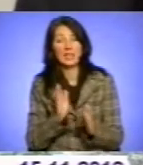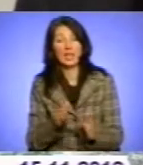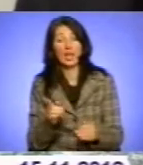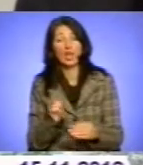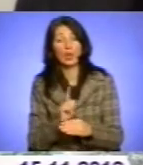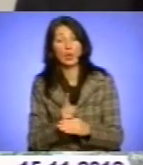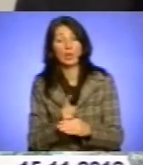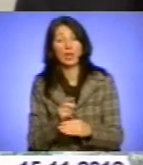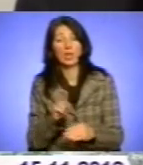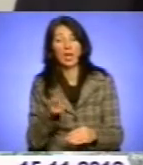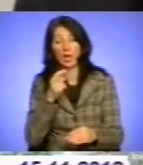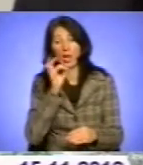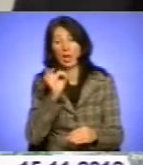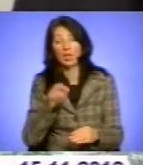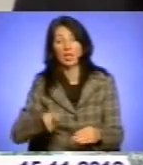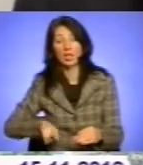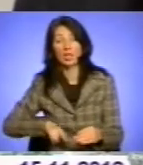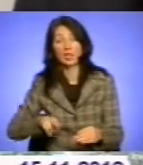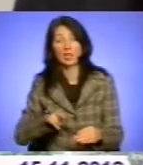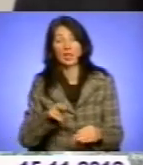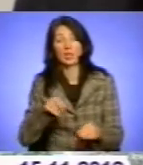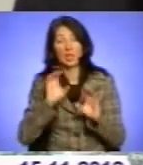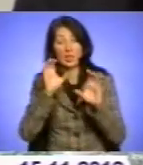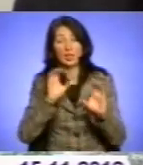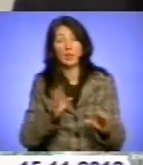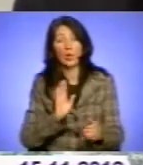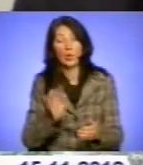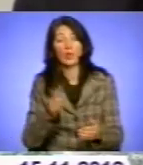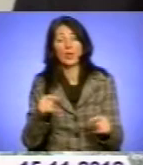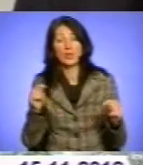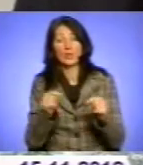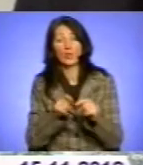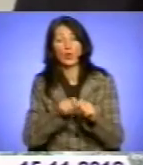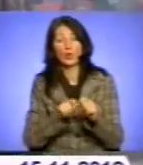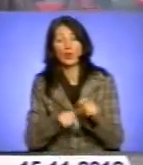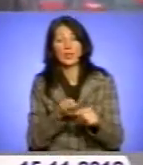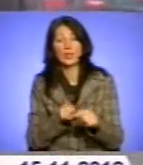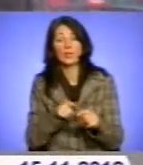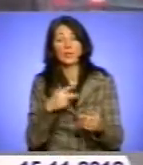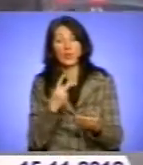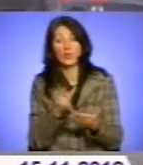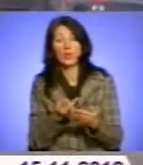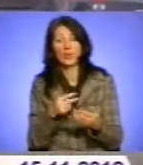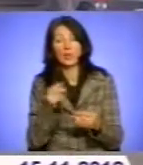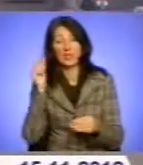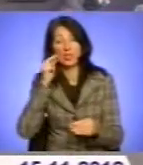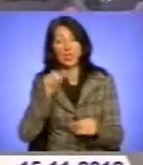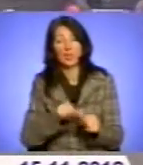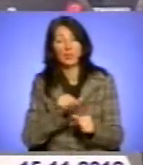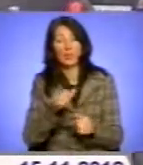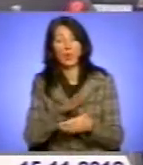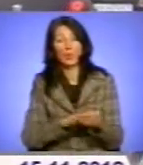нормативно, а як і каже директива, буде встановлено контроль за цими видами навчання. Окрім того, протягом наступного